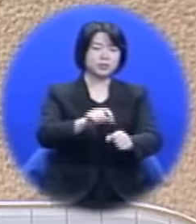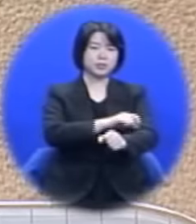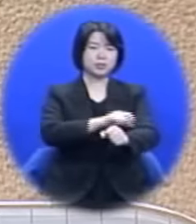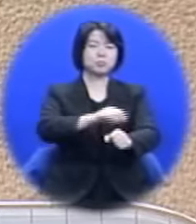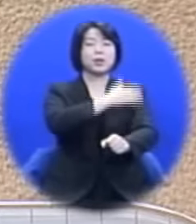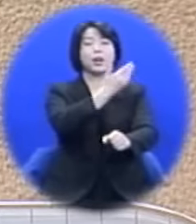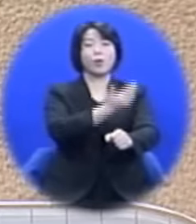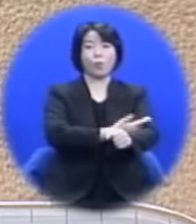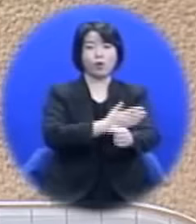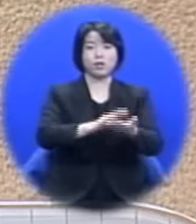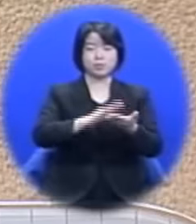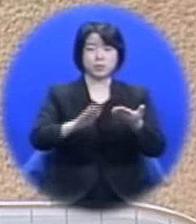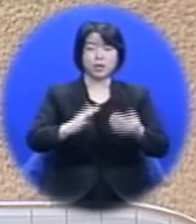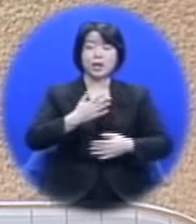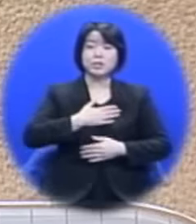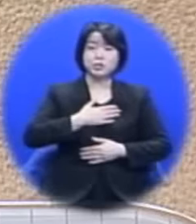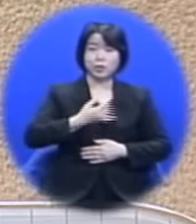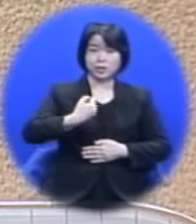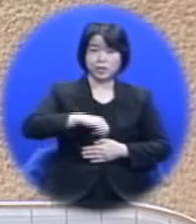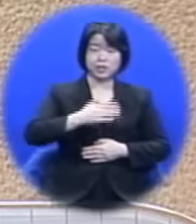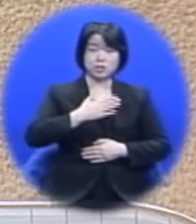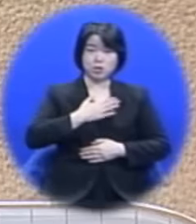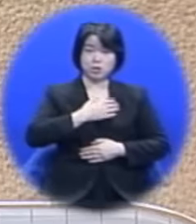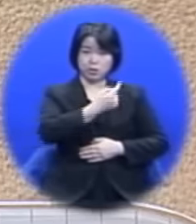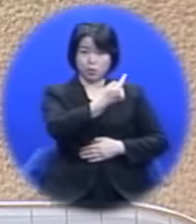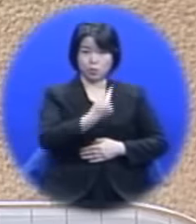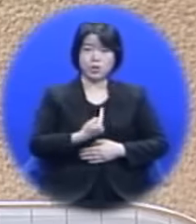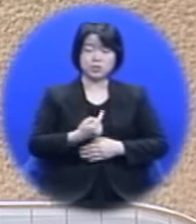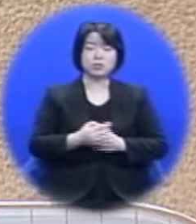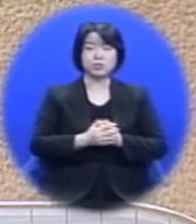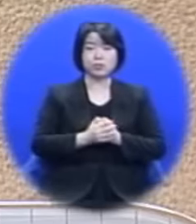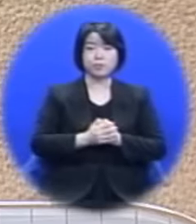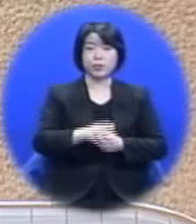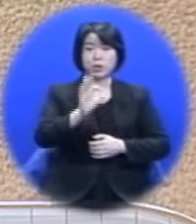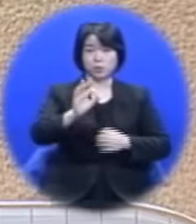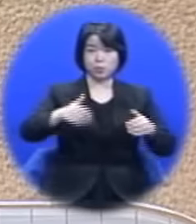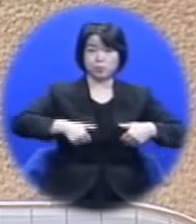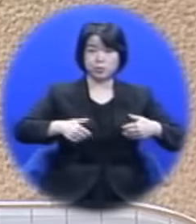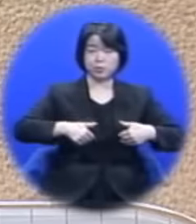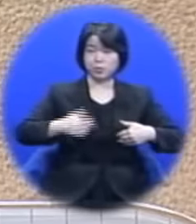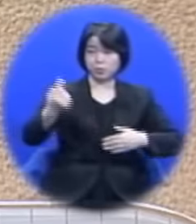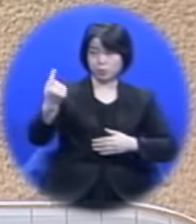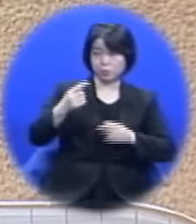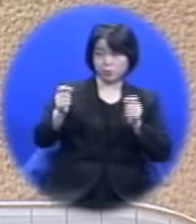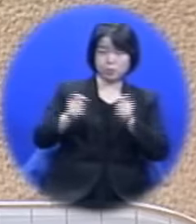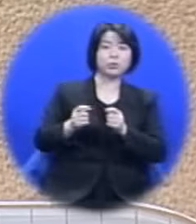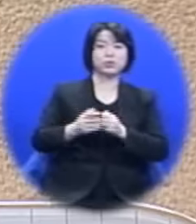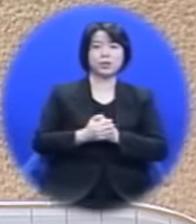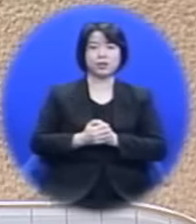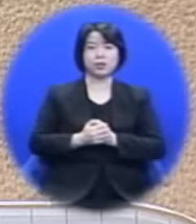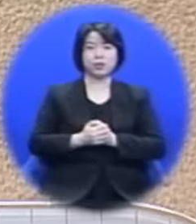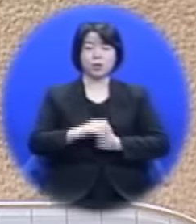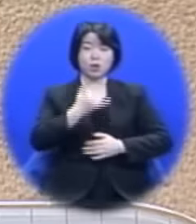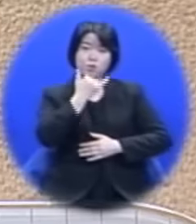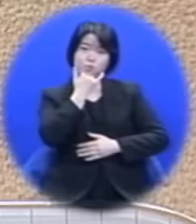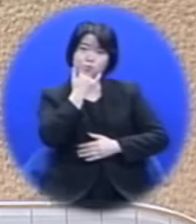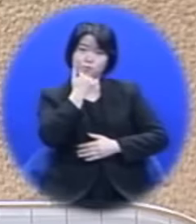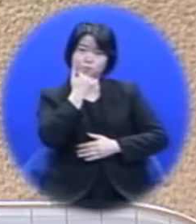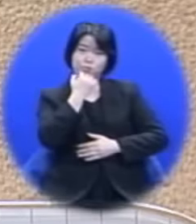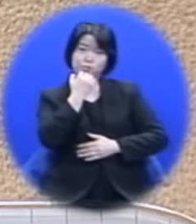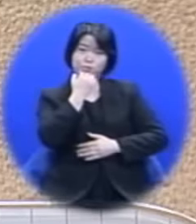그 저희 딸이 저에게 뭐 돈이 필요해서 다가올 때 웃으면서